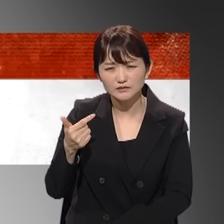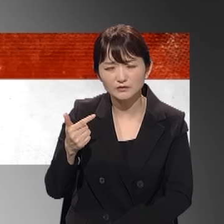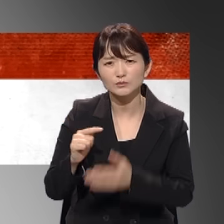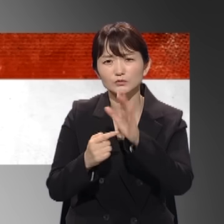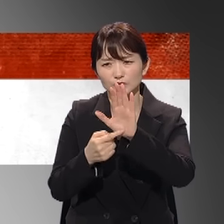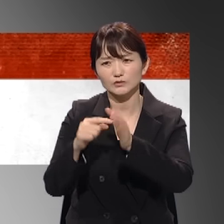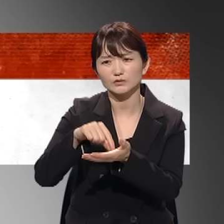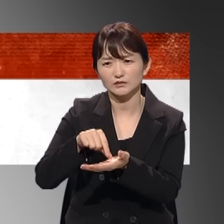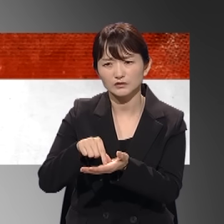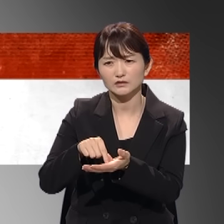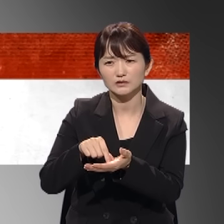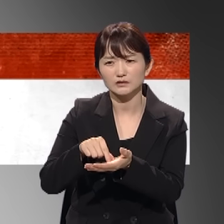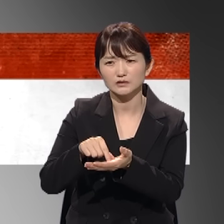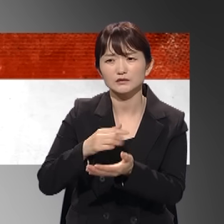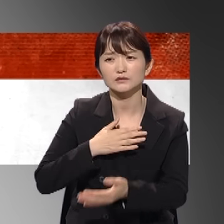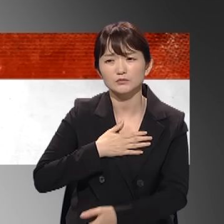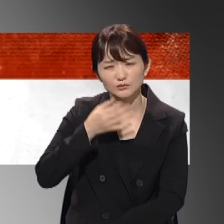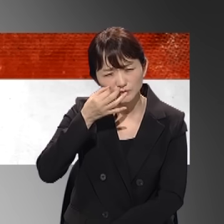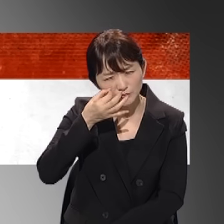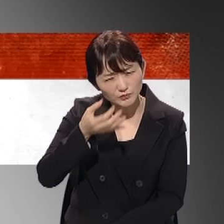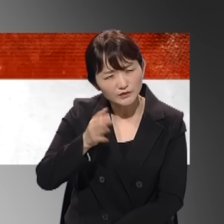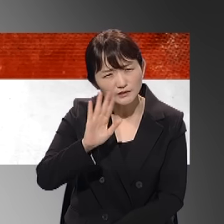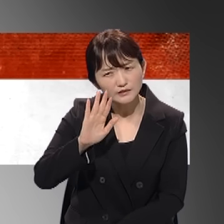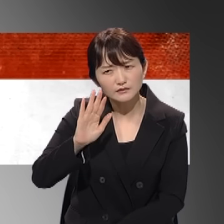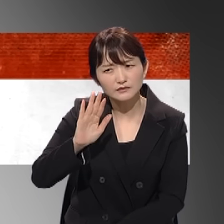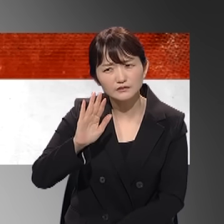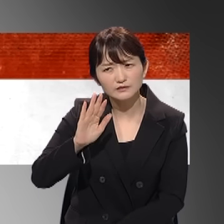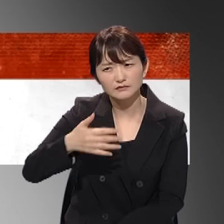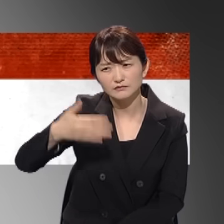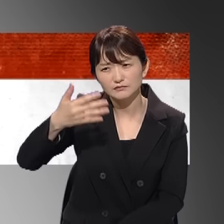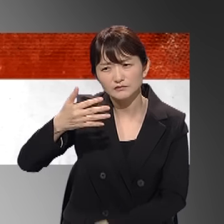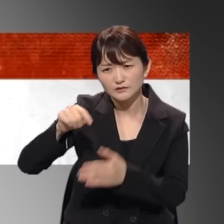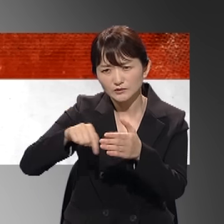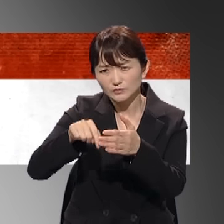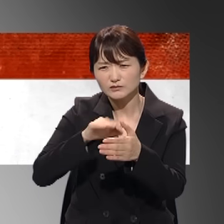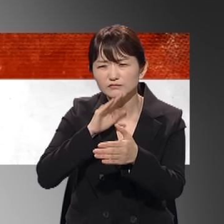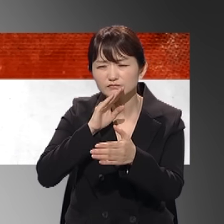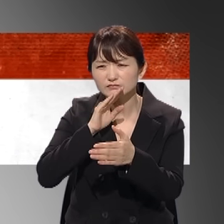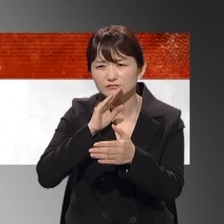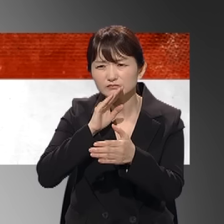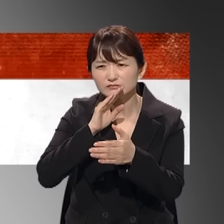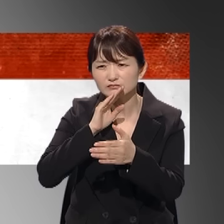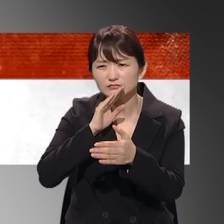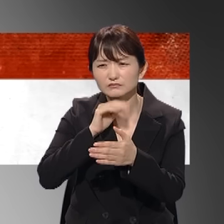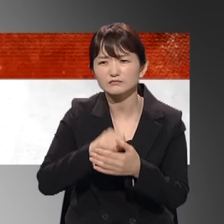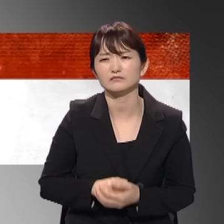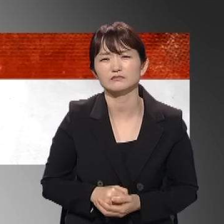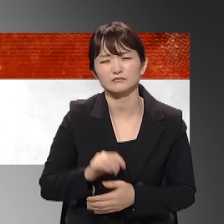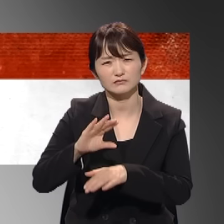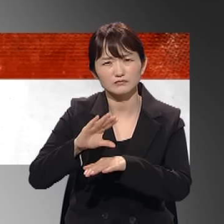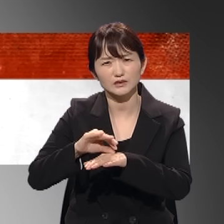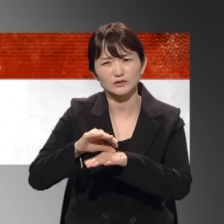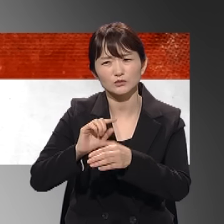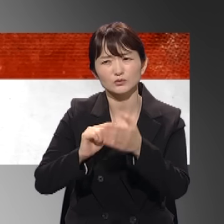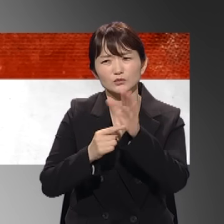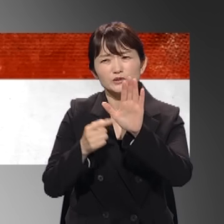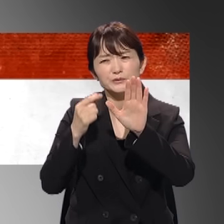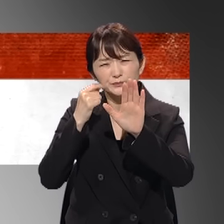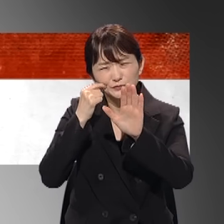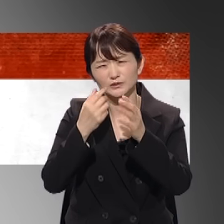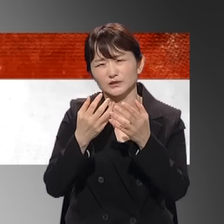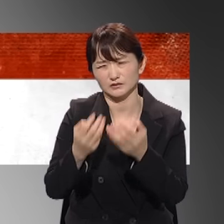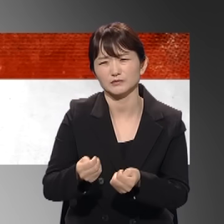정도로 사실 제가 보여드리지 않았던 영상물 중에는 솔직히 너무 그런 방송에 노출되지 못하는